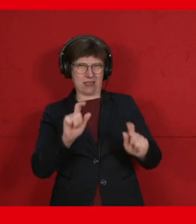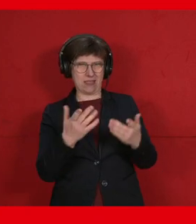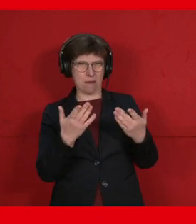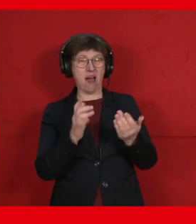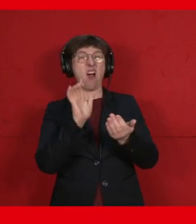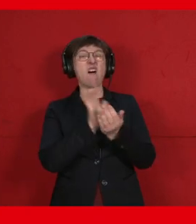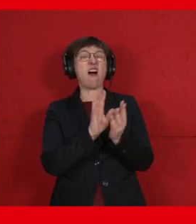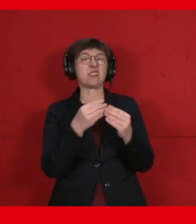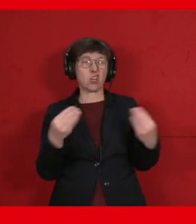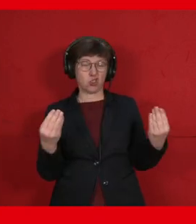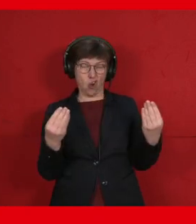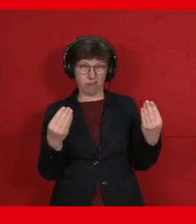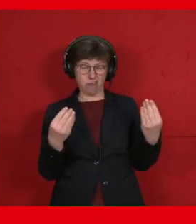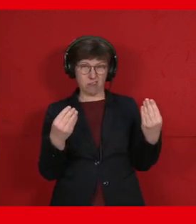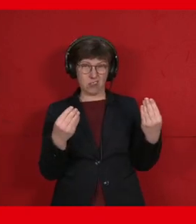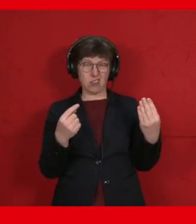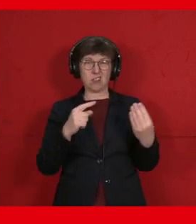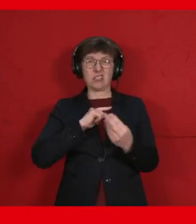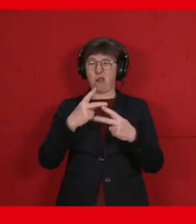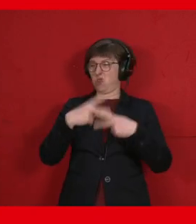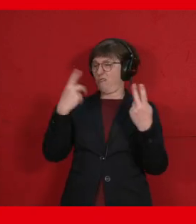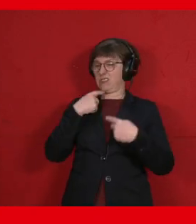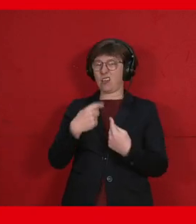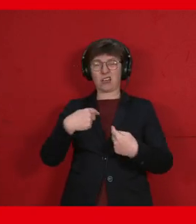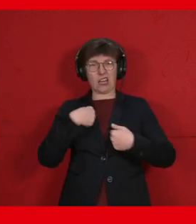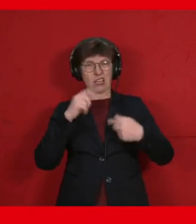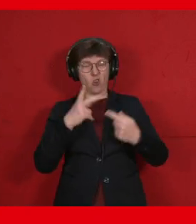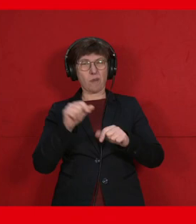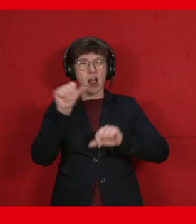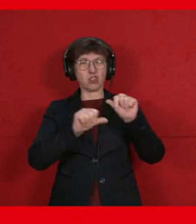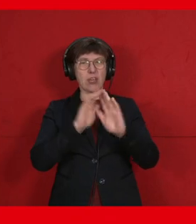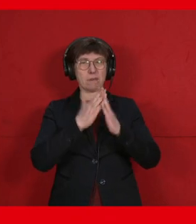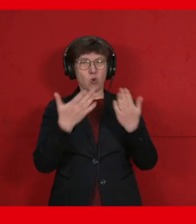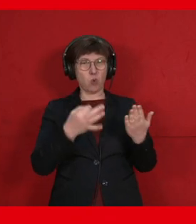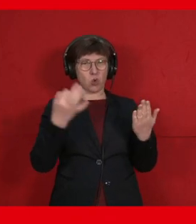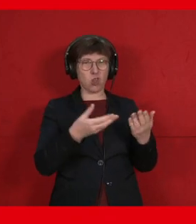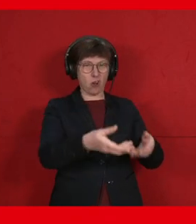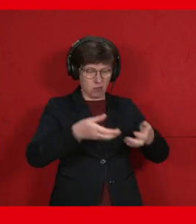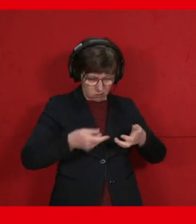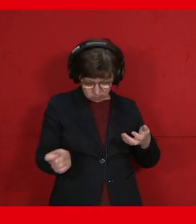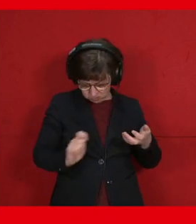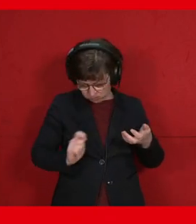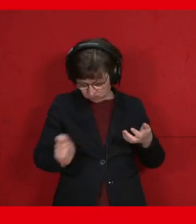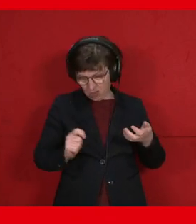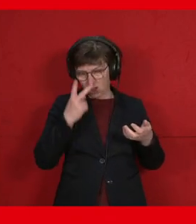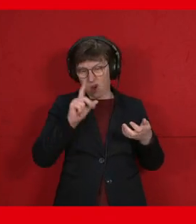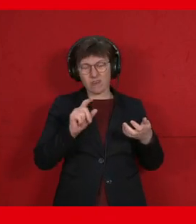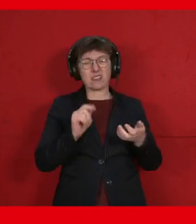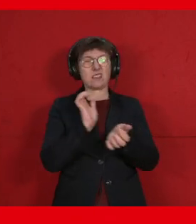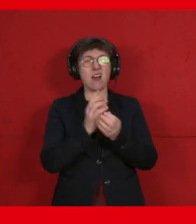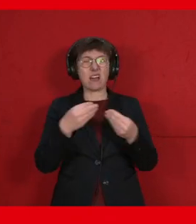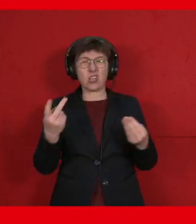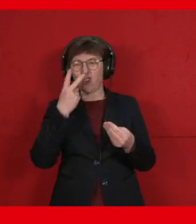Das ist Wasserstoff. Ich gebe jetzt ganz offen und ehrlich zu, ich habe noch mal das Chemiebuch meiner Tochter mir angeguckt und habe mir geguckt, wo steht